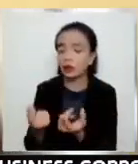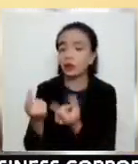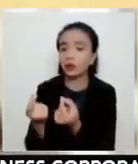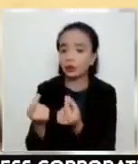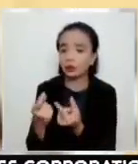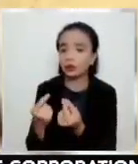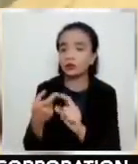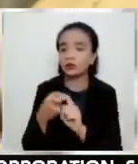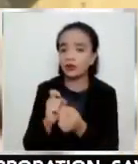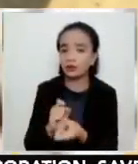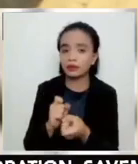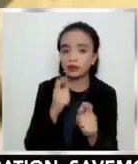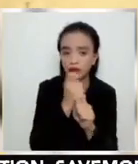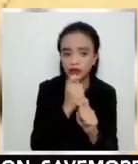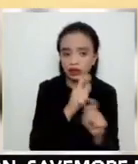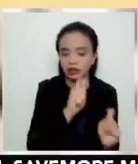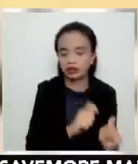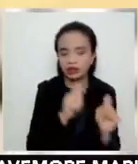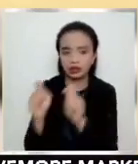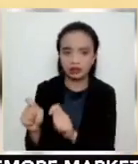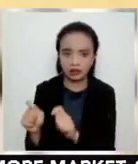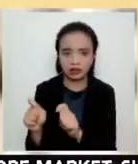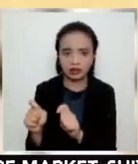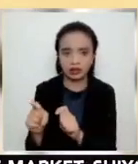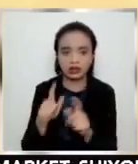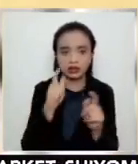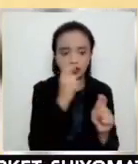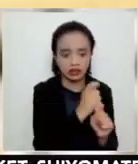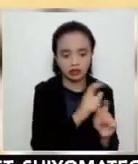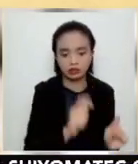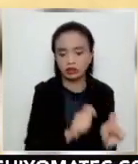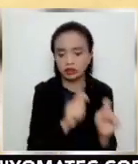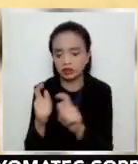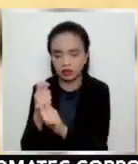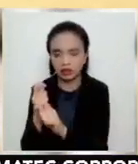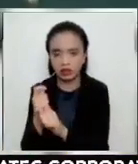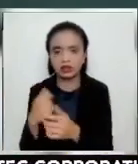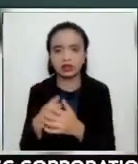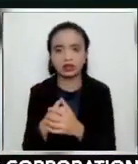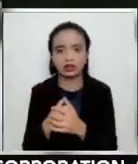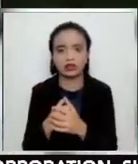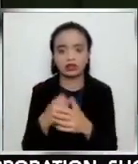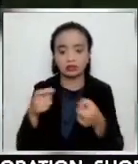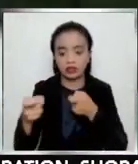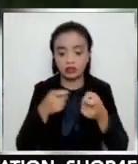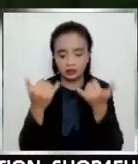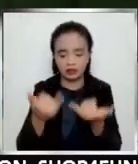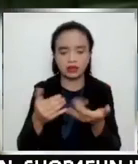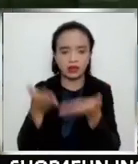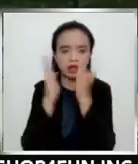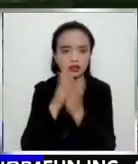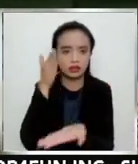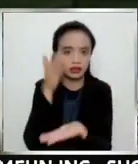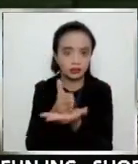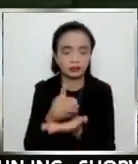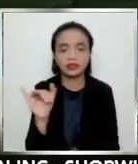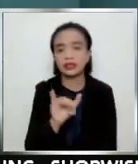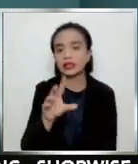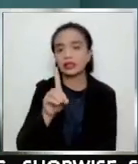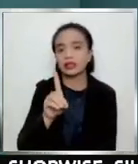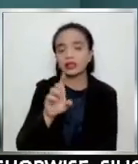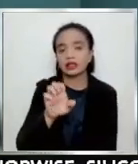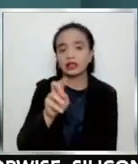to truck po. From truck to truck? Pinatigil na rin po ng management ngayon. Maging ang DNR Environmental Management